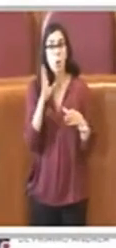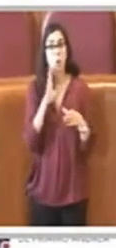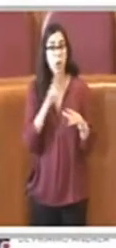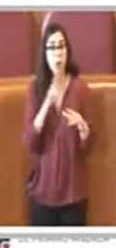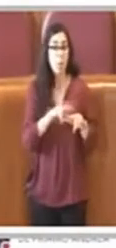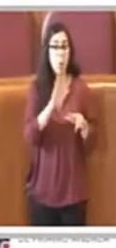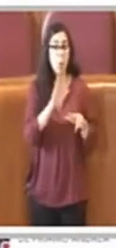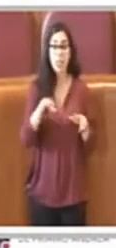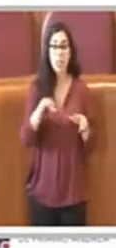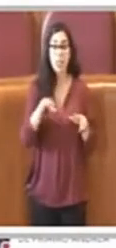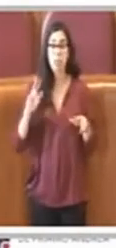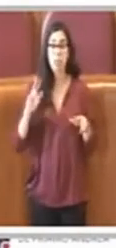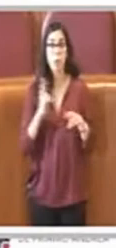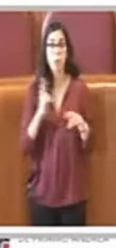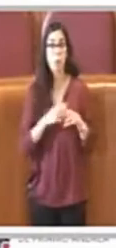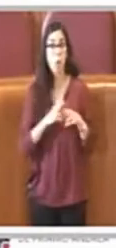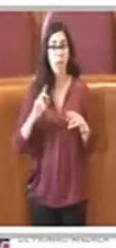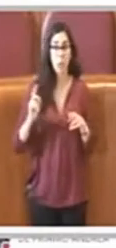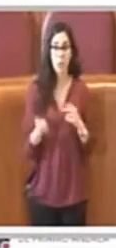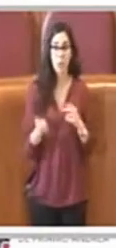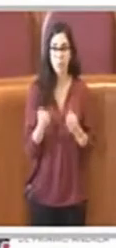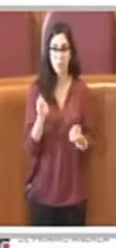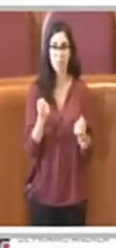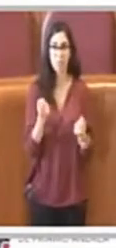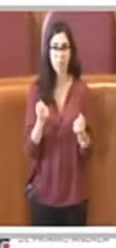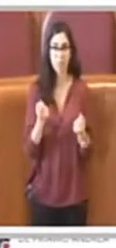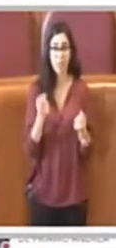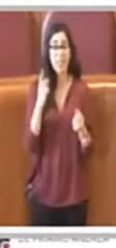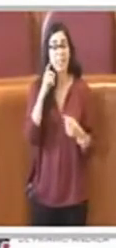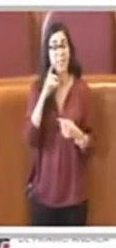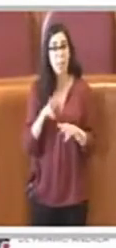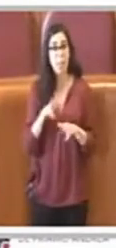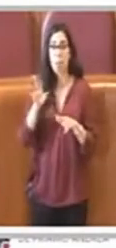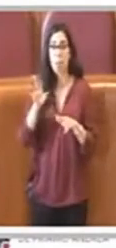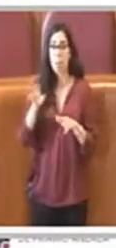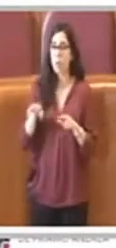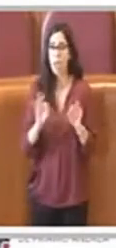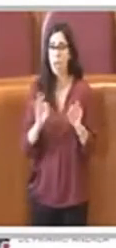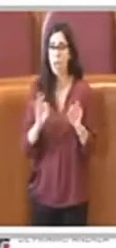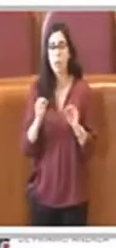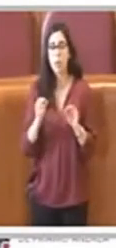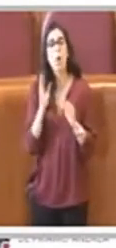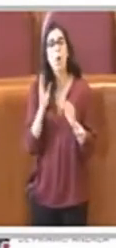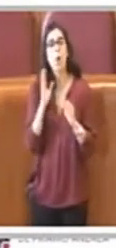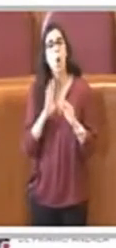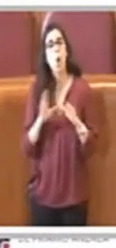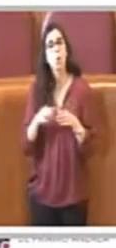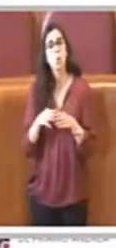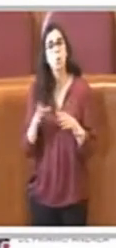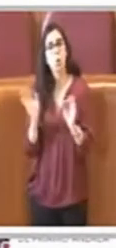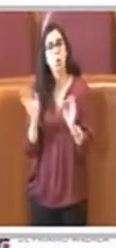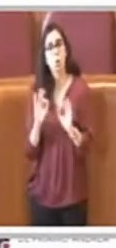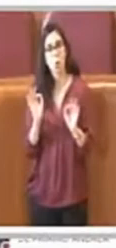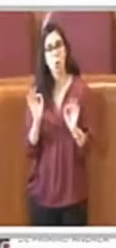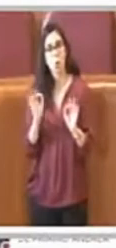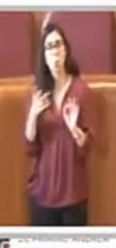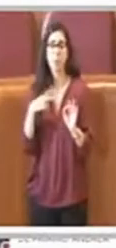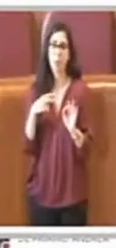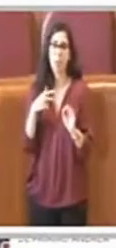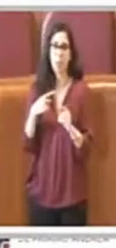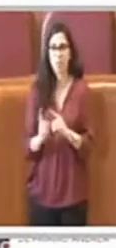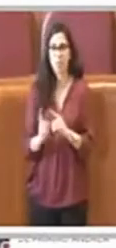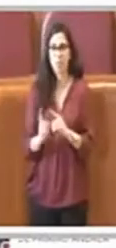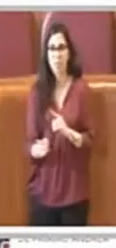Roma. Sappiamo che ci sono alcuni municipi che non hanno istituito la consulta, ma auspichiamo che questo possa avvenire,